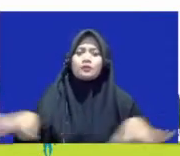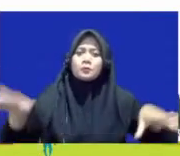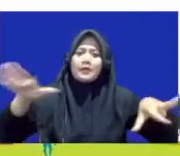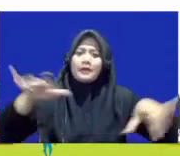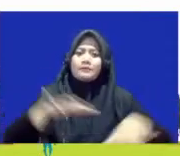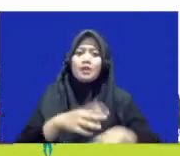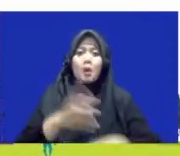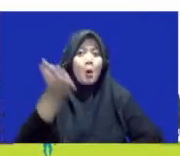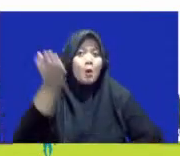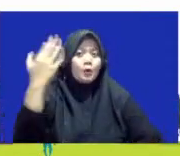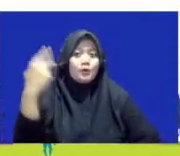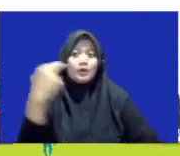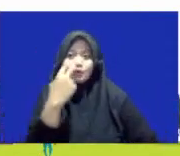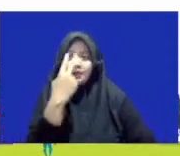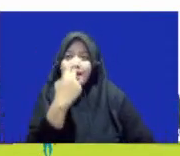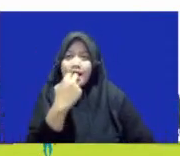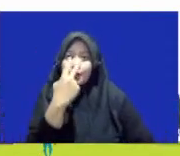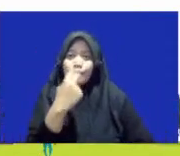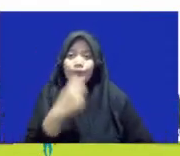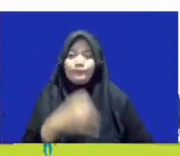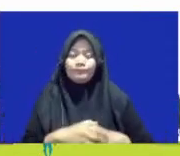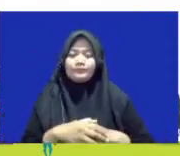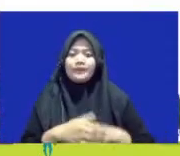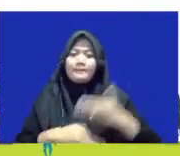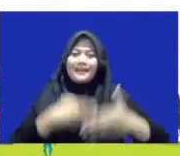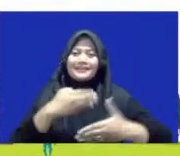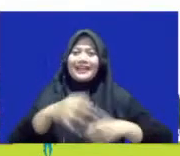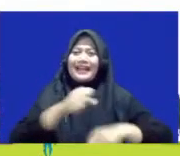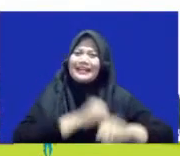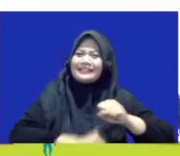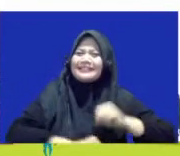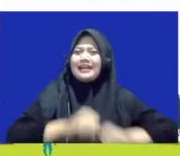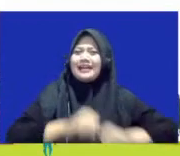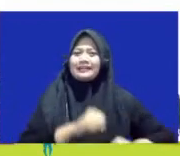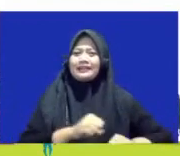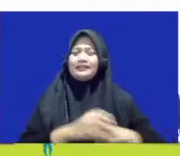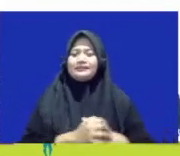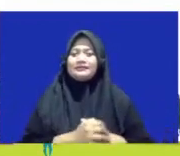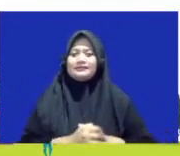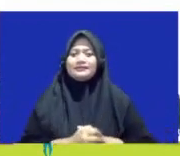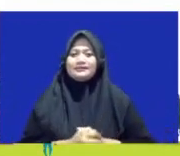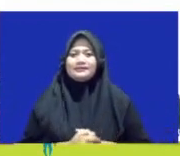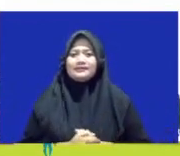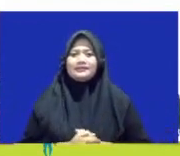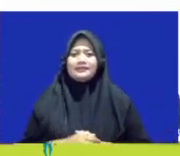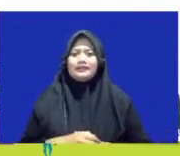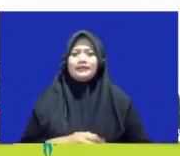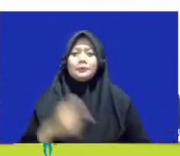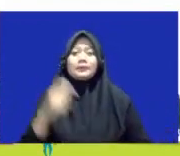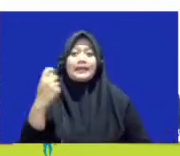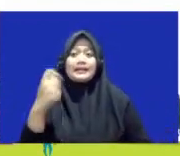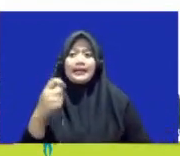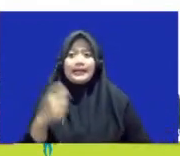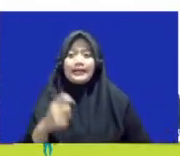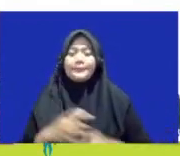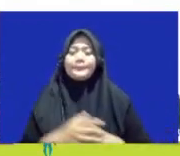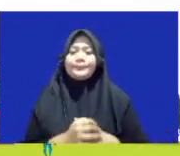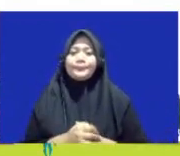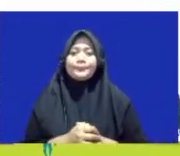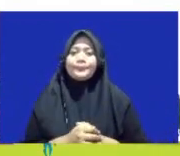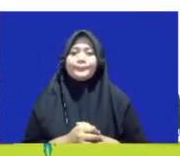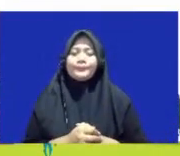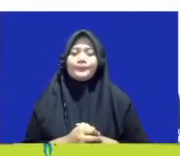Bandung melaksanakan kegiatan pembentukan Taruna Siaga Bencana dibentuk,